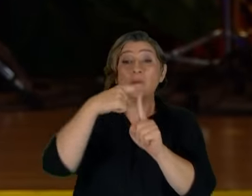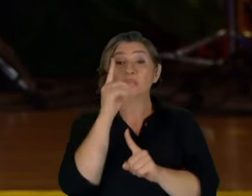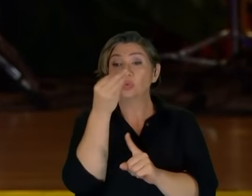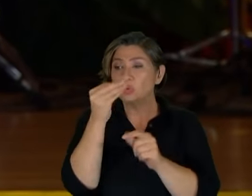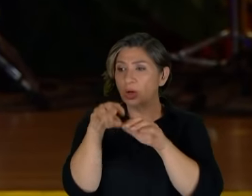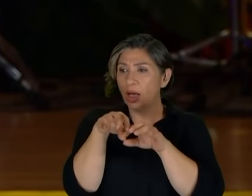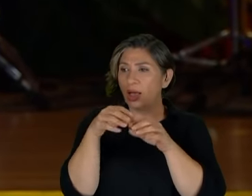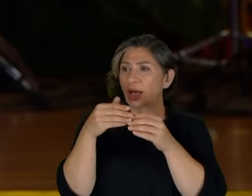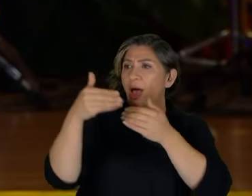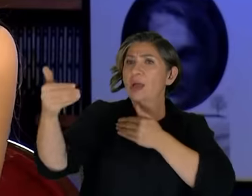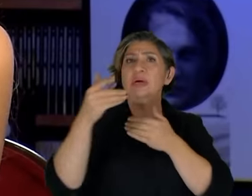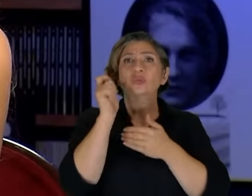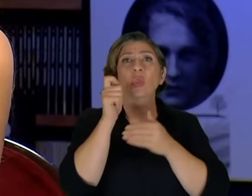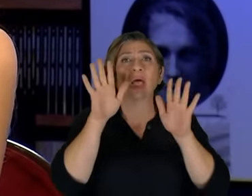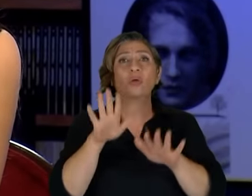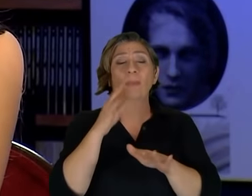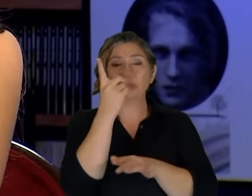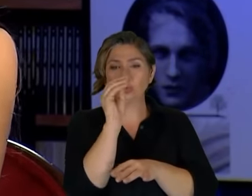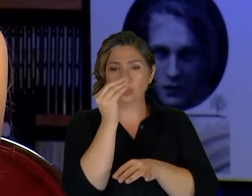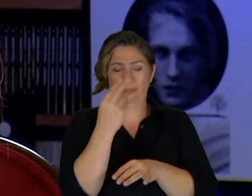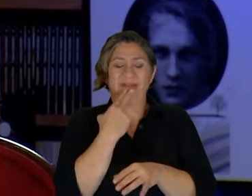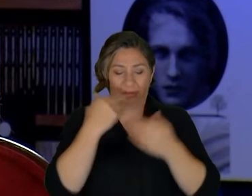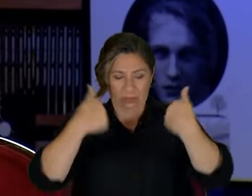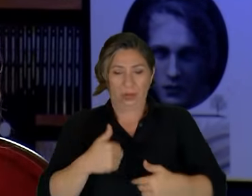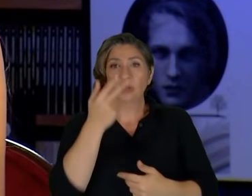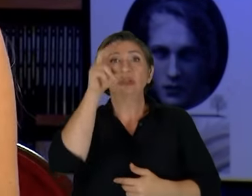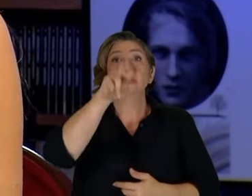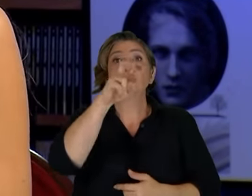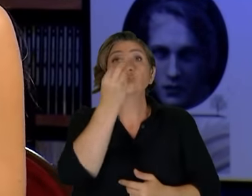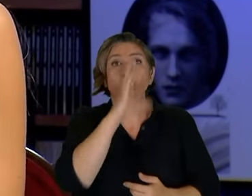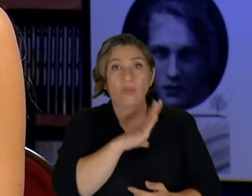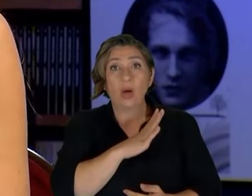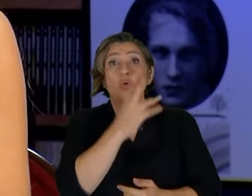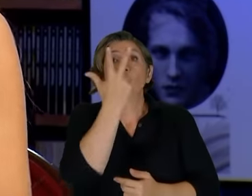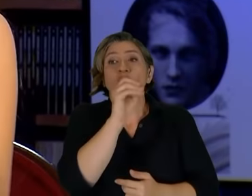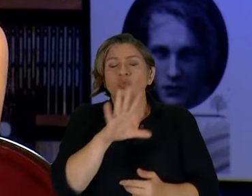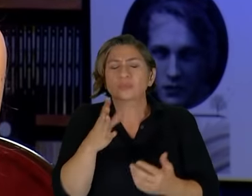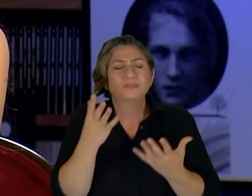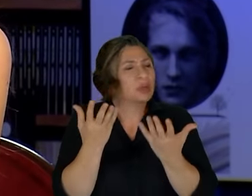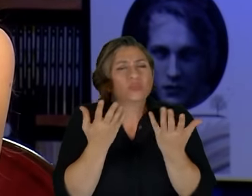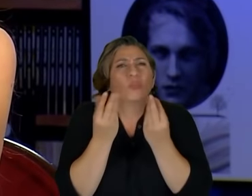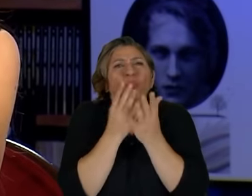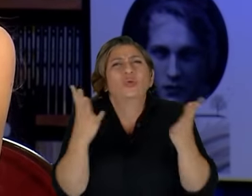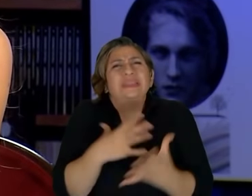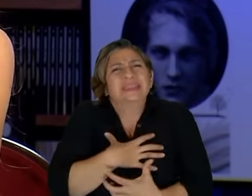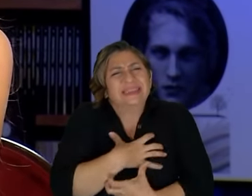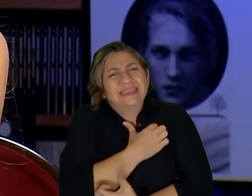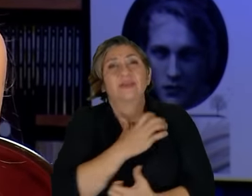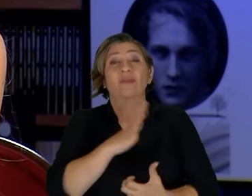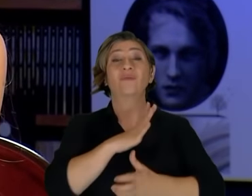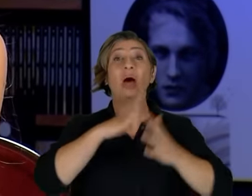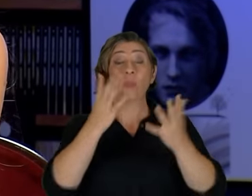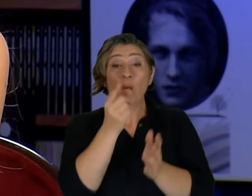ayrılmak durumu kalıyorlar. Ve bir kadının 8 çocuğu var. İşte kiminin 3 çocuğu var. Korkunç bir dram yaşanıyor ve bunlar aslında